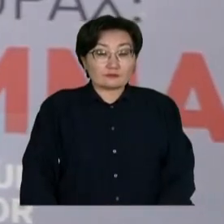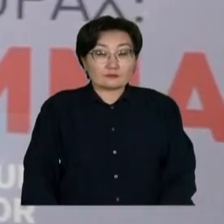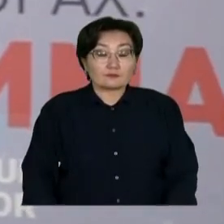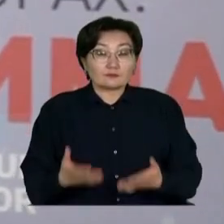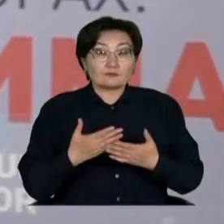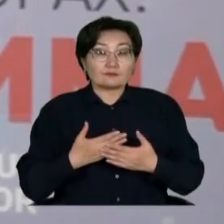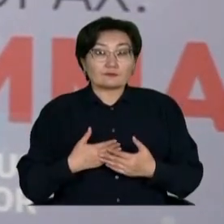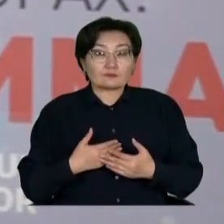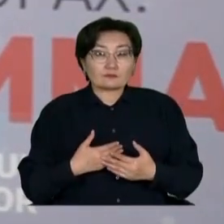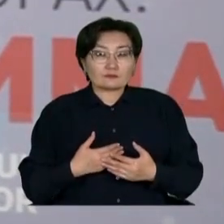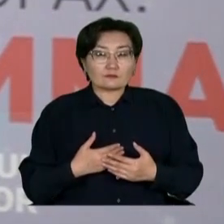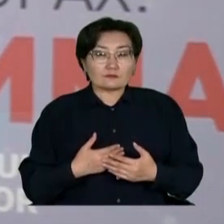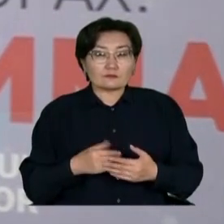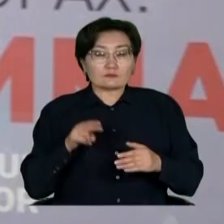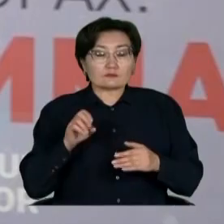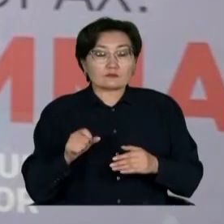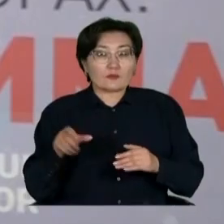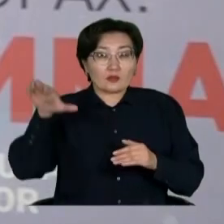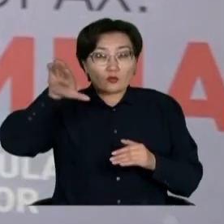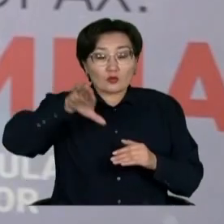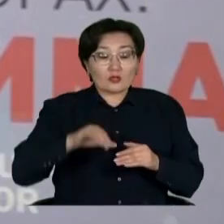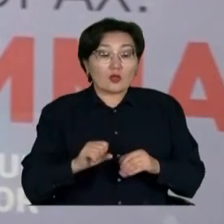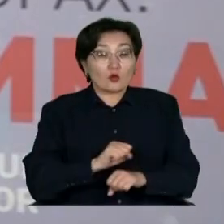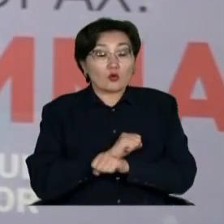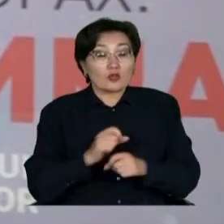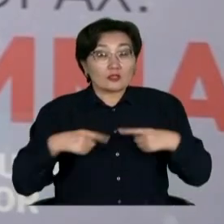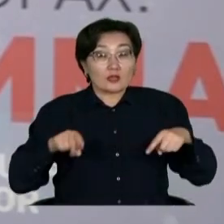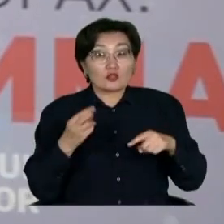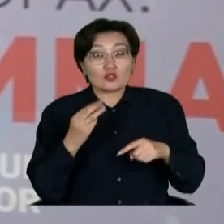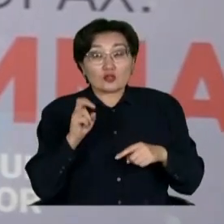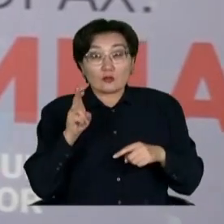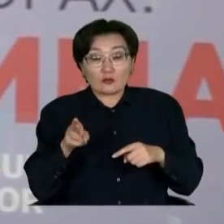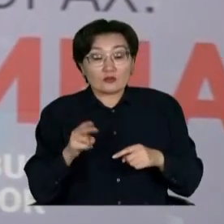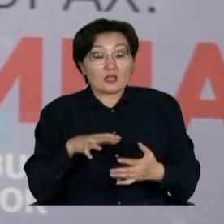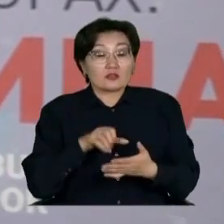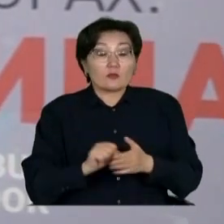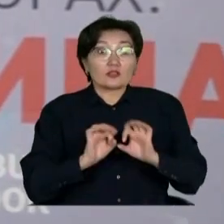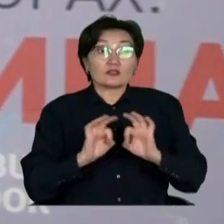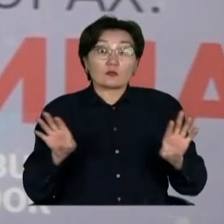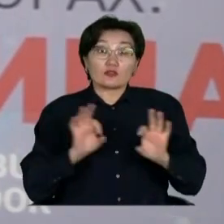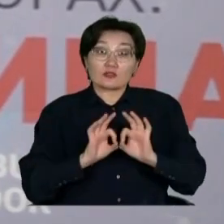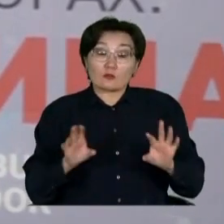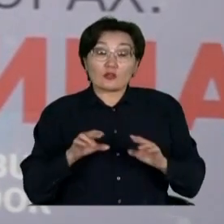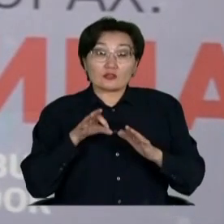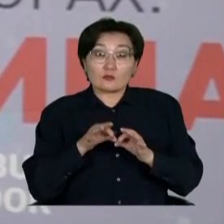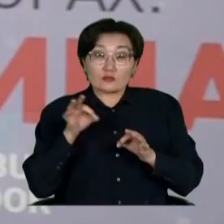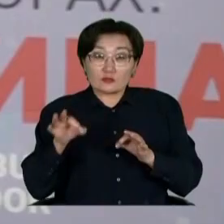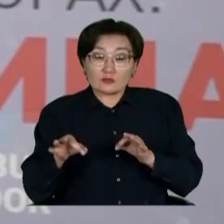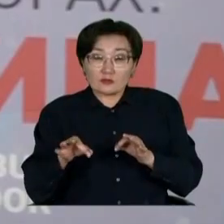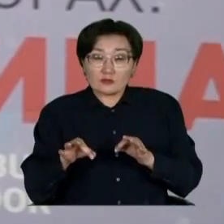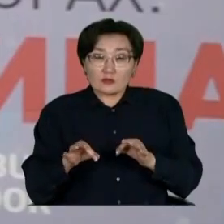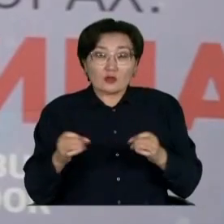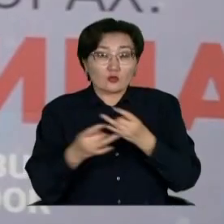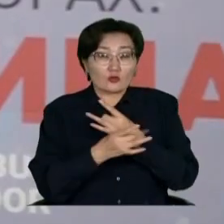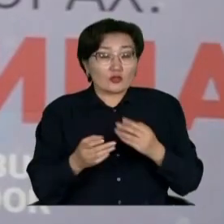Наш отдел «Шимбулак Аутдор» при горном курорте «Шимбулак» занимается просвещением в области безопасности культуры пребывания в дикой природе